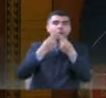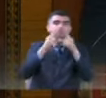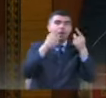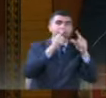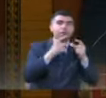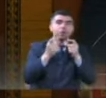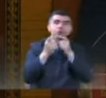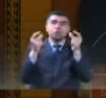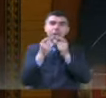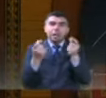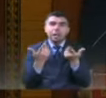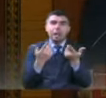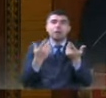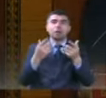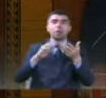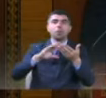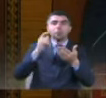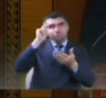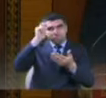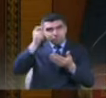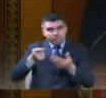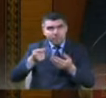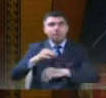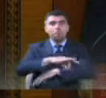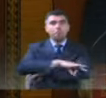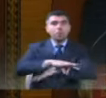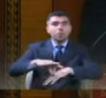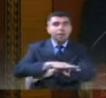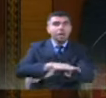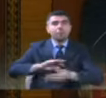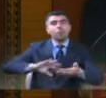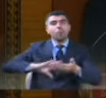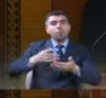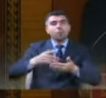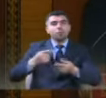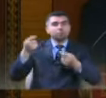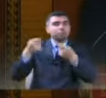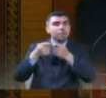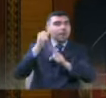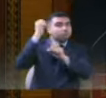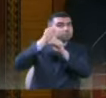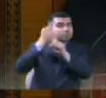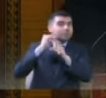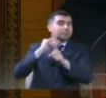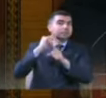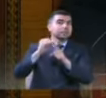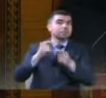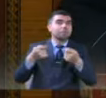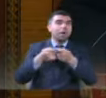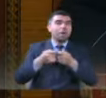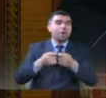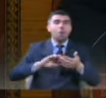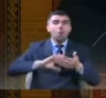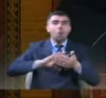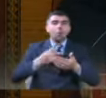سواء الإنتاجية أو الخدماتية أو في الوظيفة العمومية على التضحيات الجسام وروح العطاء التي